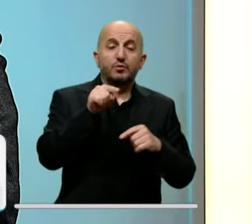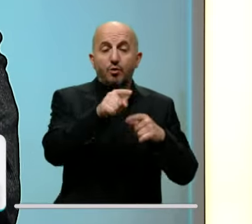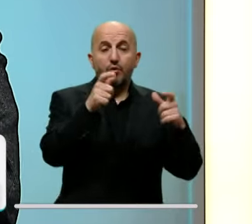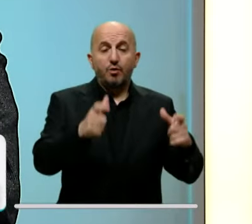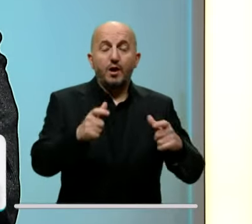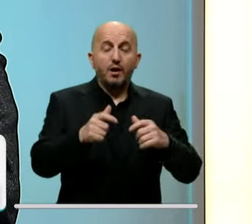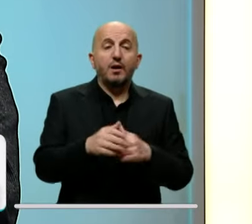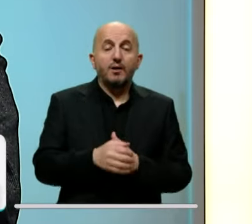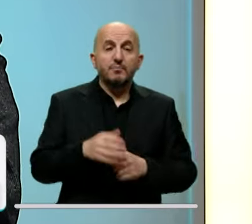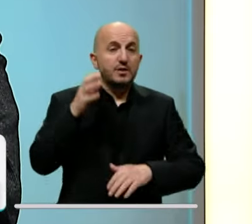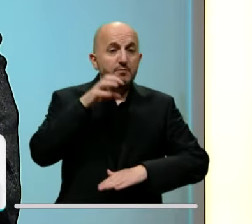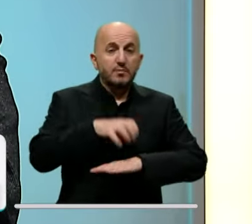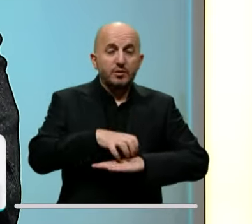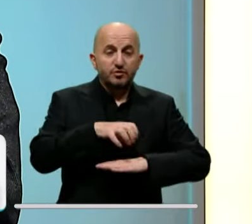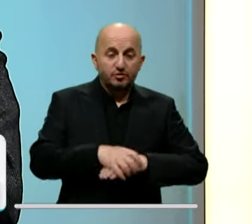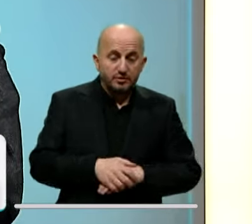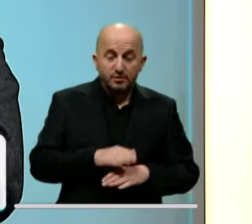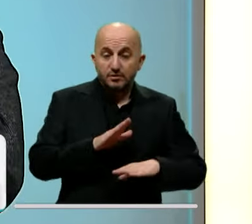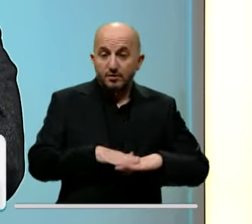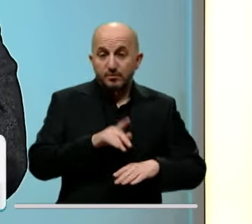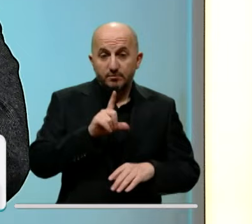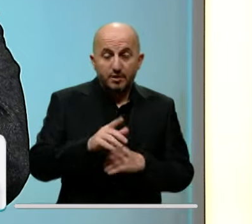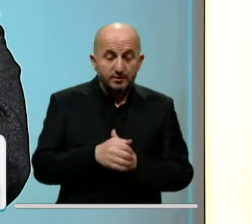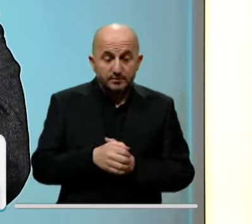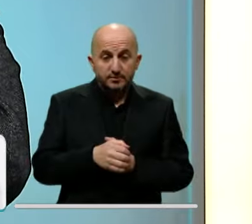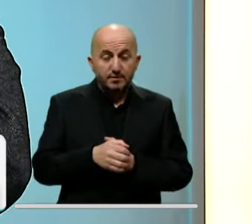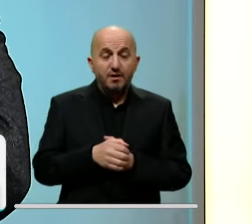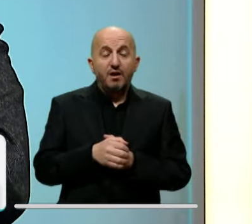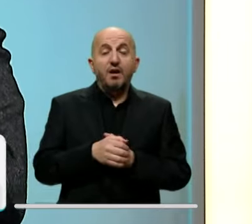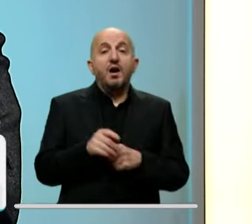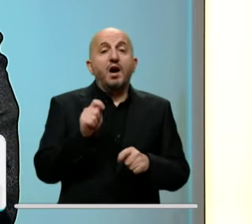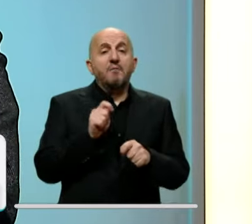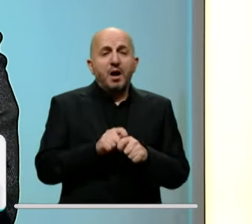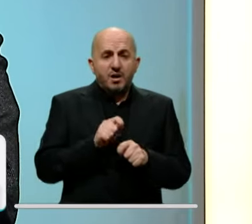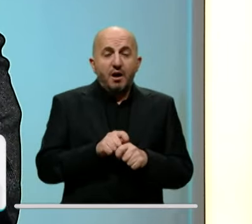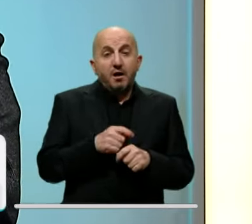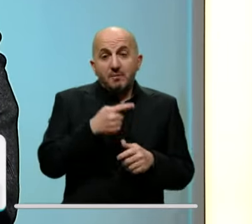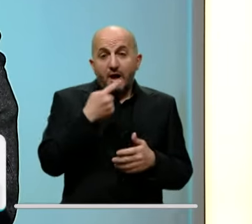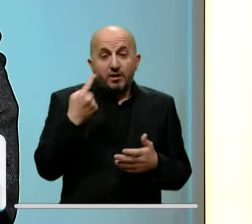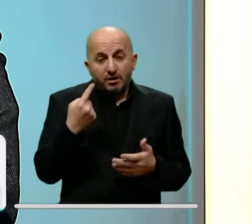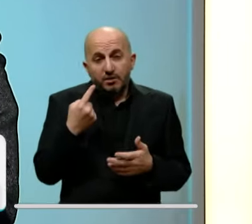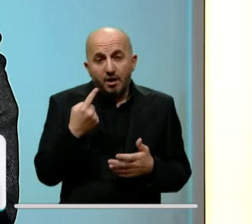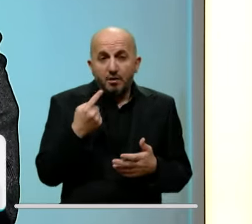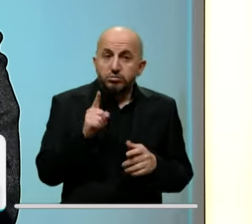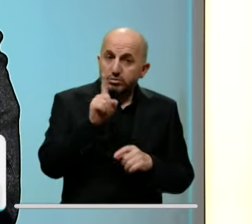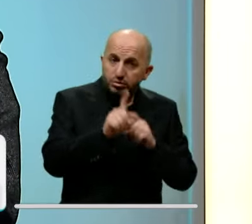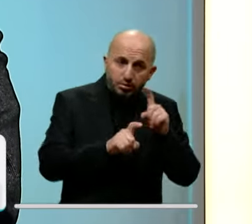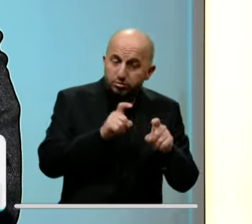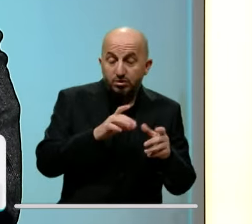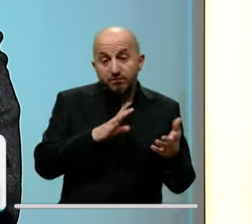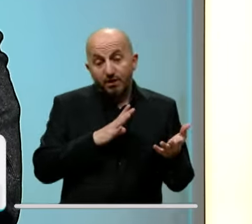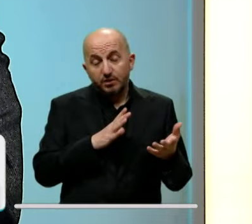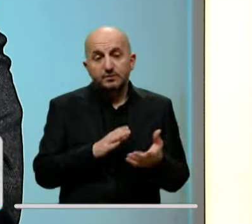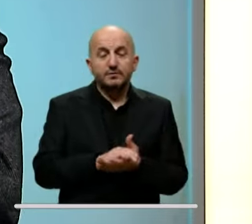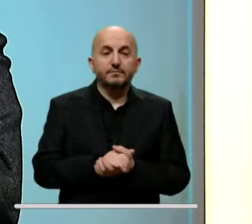yere bir Mescit Eee yapılmalıdır Eee ve yapacaklardır Belki de bir sorulsa vardır belki de hocam